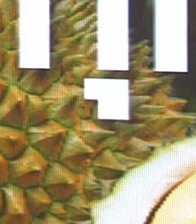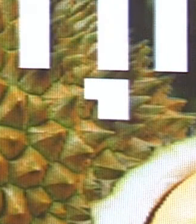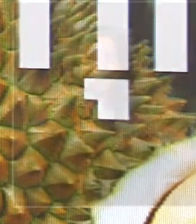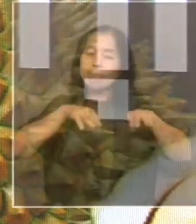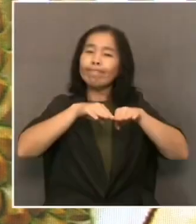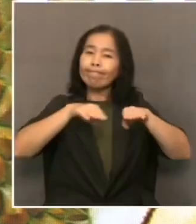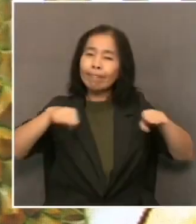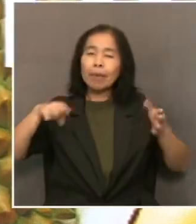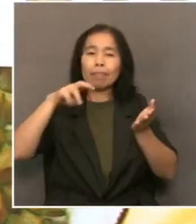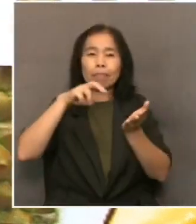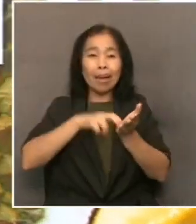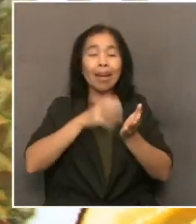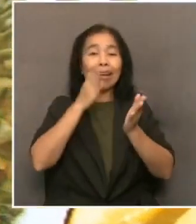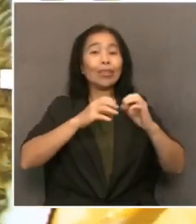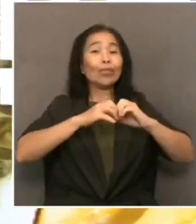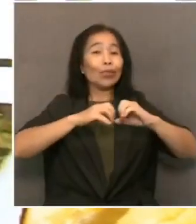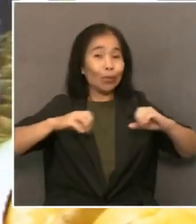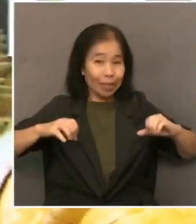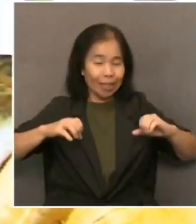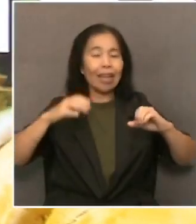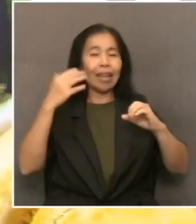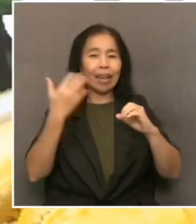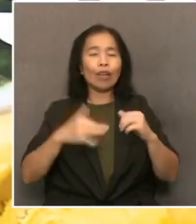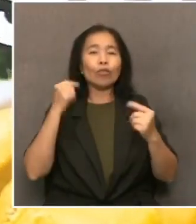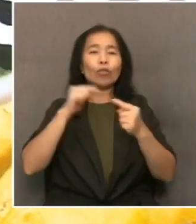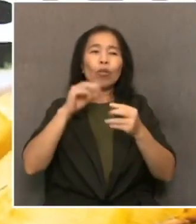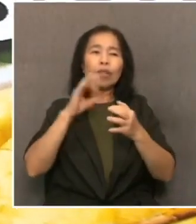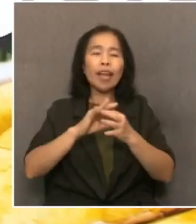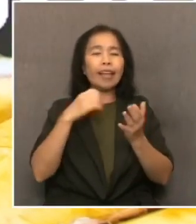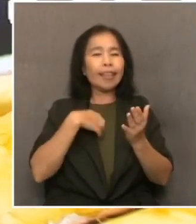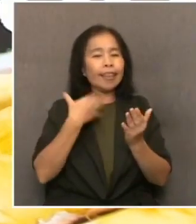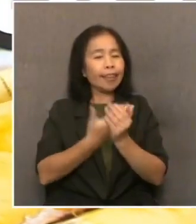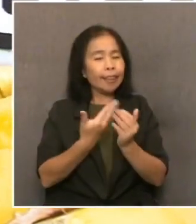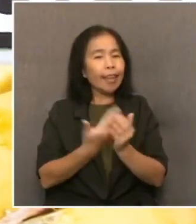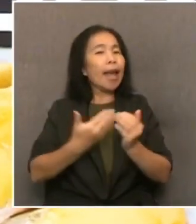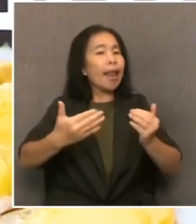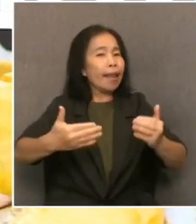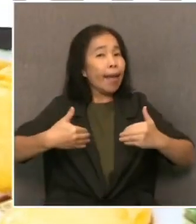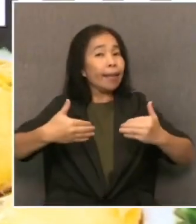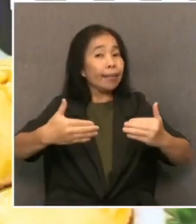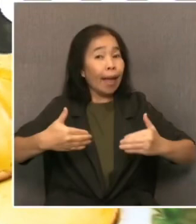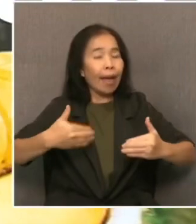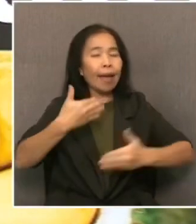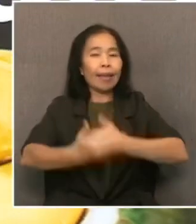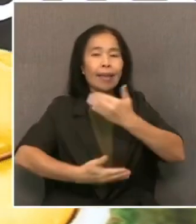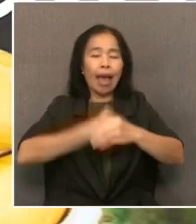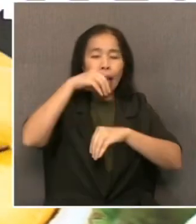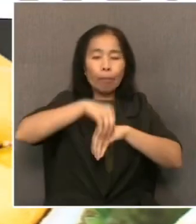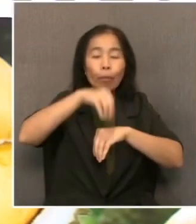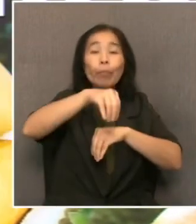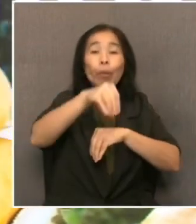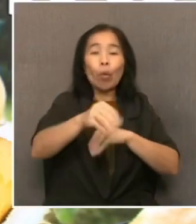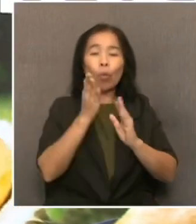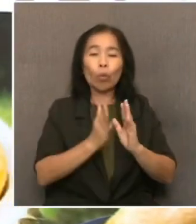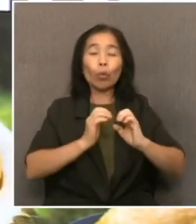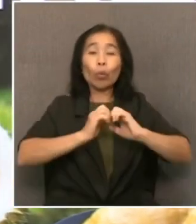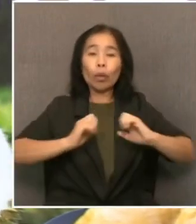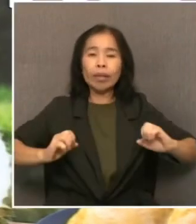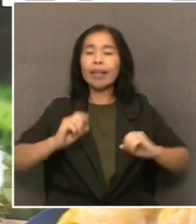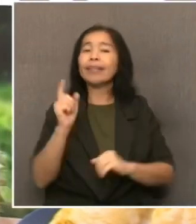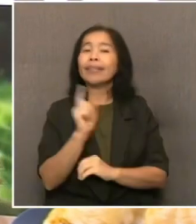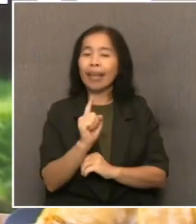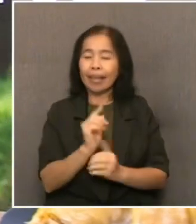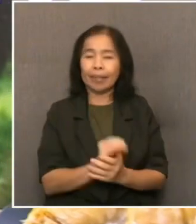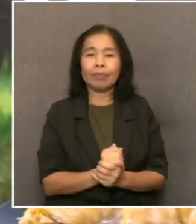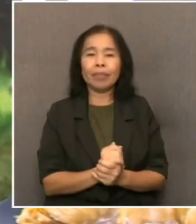เนื่องด้วยนะคะสำหรับทุเรียนไทยรวมไปถึงการเพิ่มรายได้ให้กับพี่น้องเกษตรกรชาวสวนทุเรียนอย่างยั่งยืนนะคะ